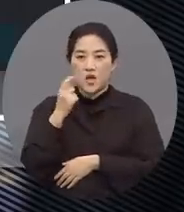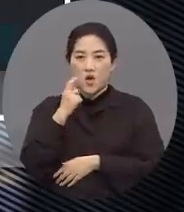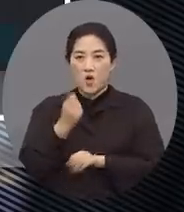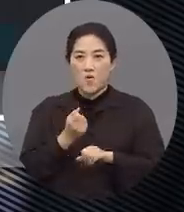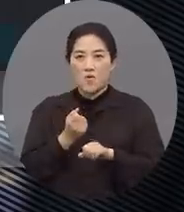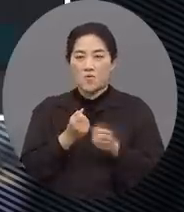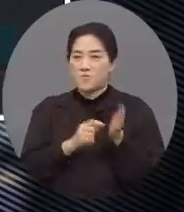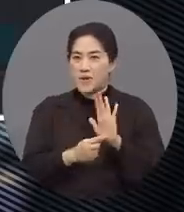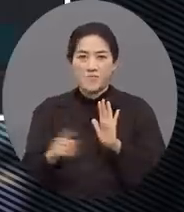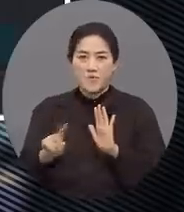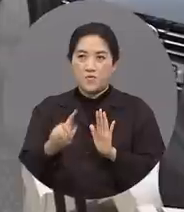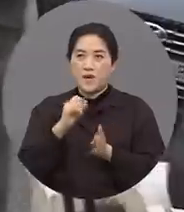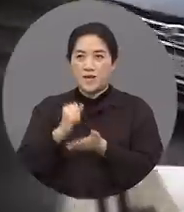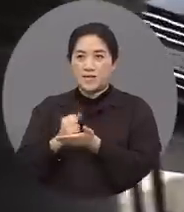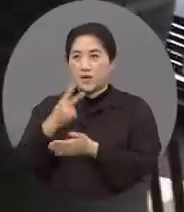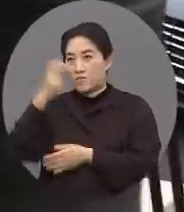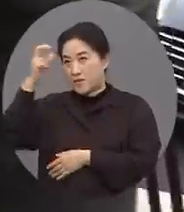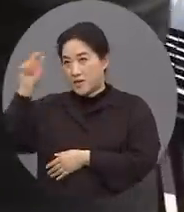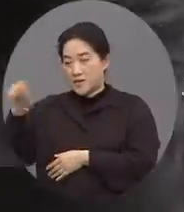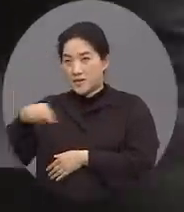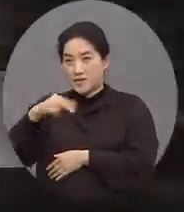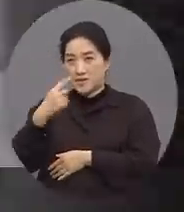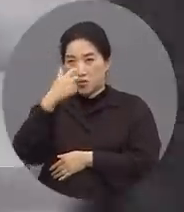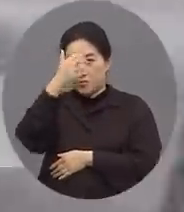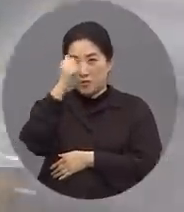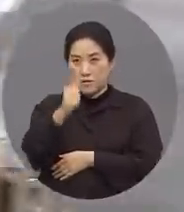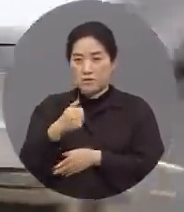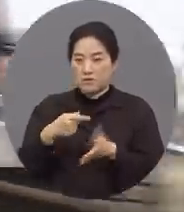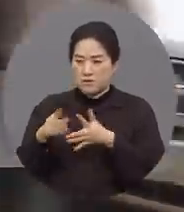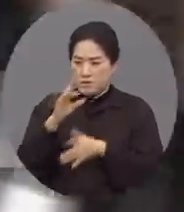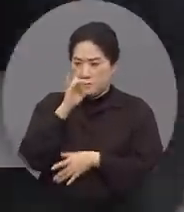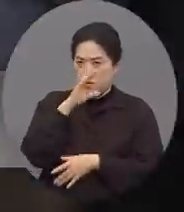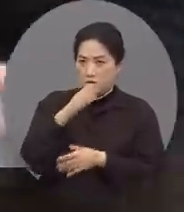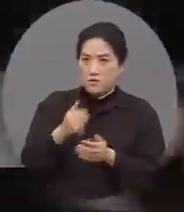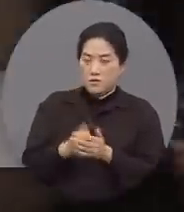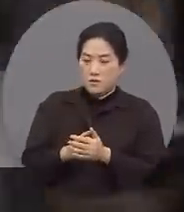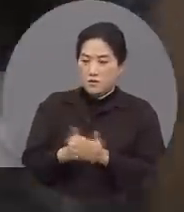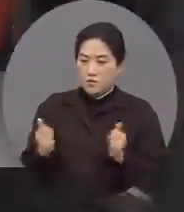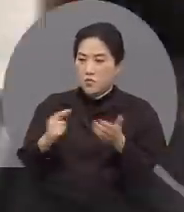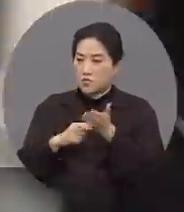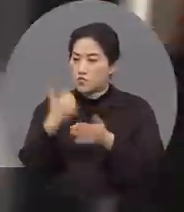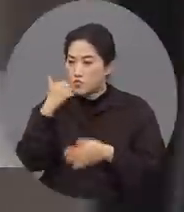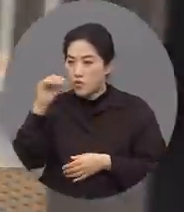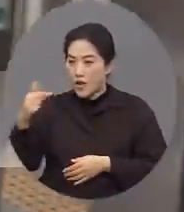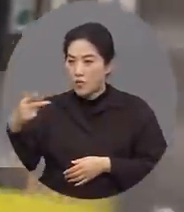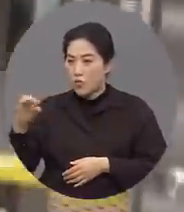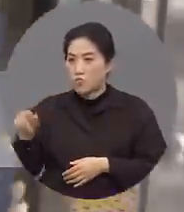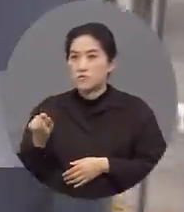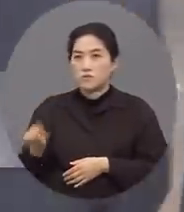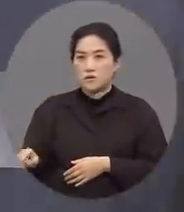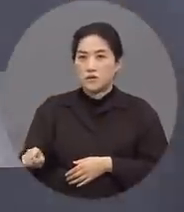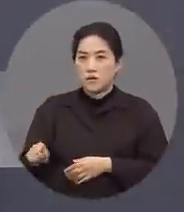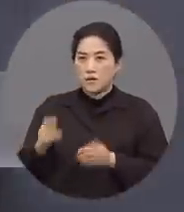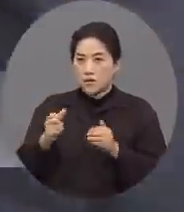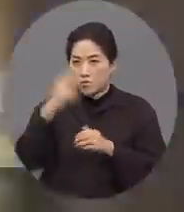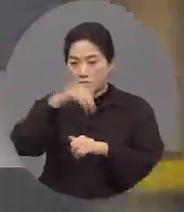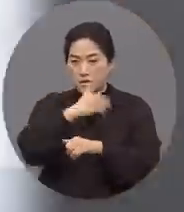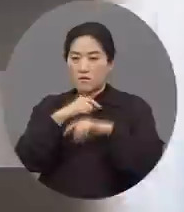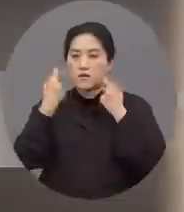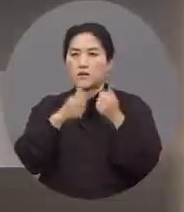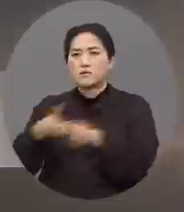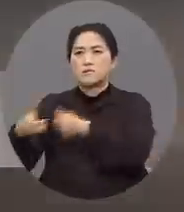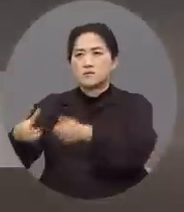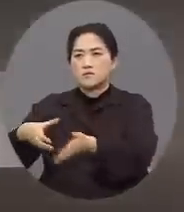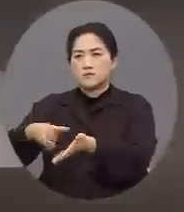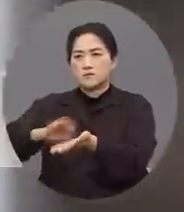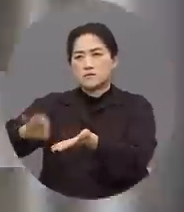보도했다고 밝혔습니다. 신 검사장은 납득할 수 없다며 고소인이 한동훈 장관으로 검찰권이 사적으로 남용된